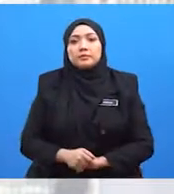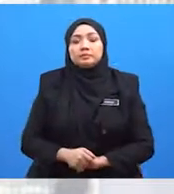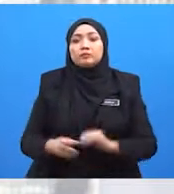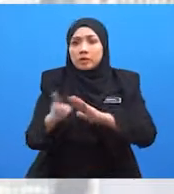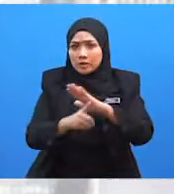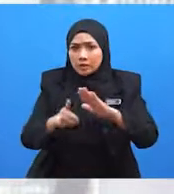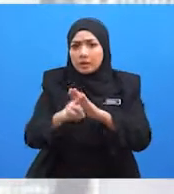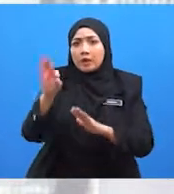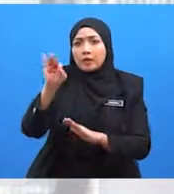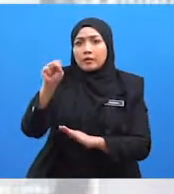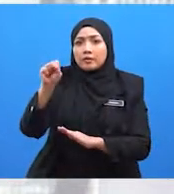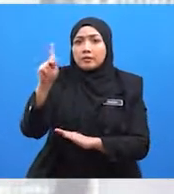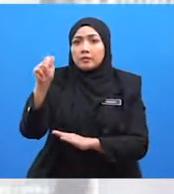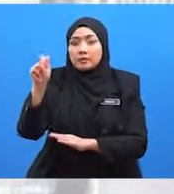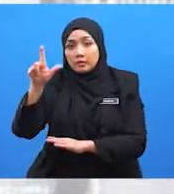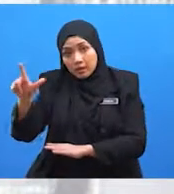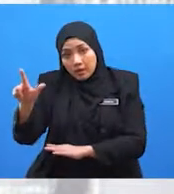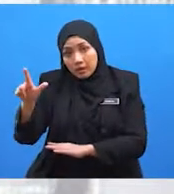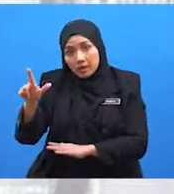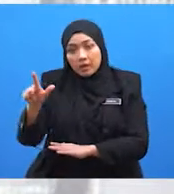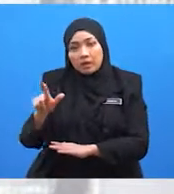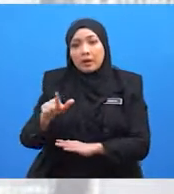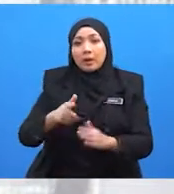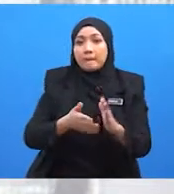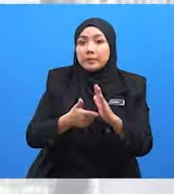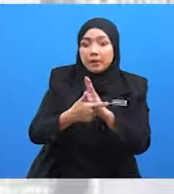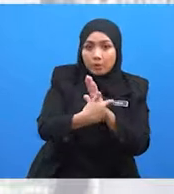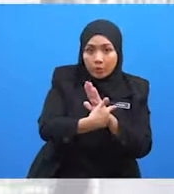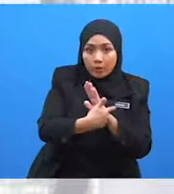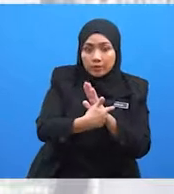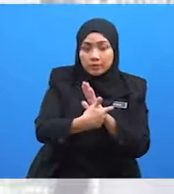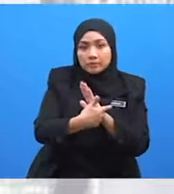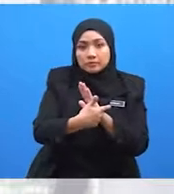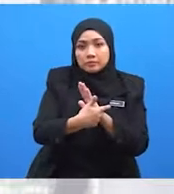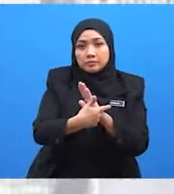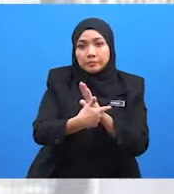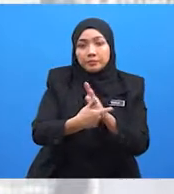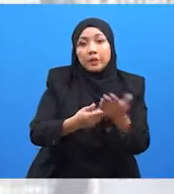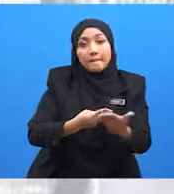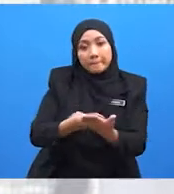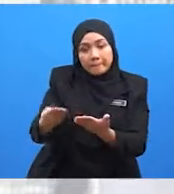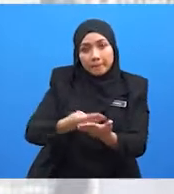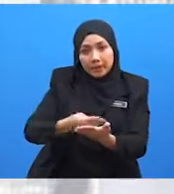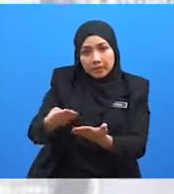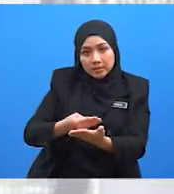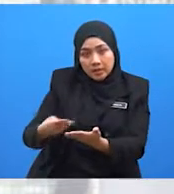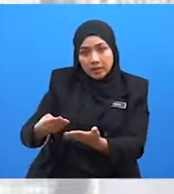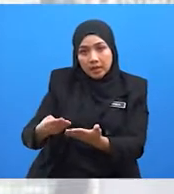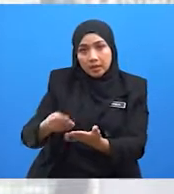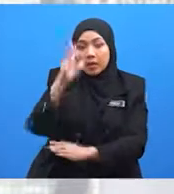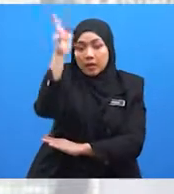Dasar fiskal dilaksanakan melalui tindakan perbelanjaan pihak kerajaan